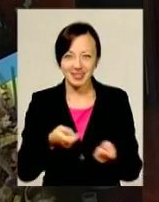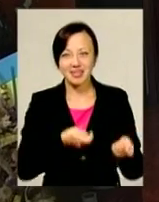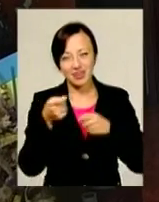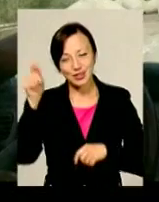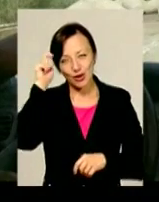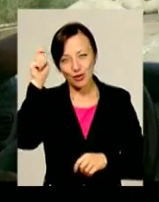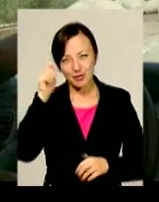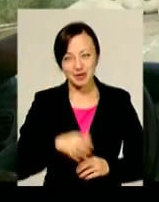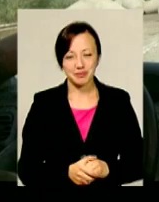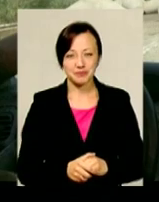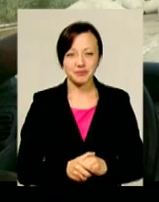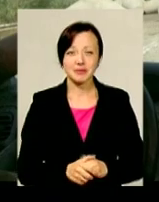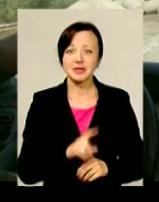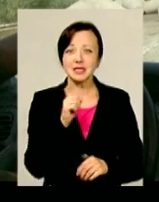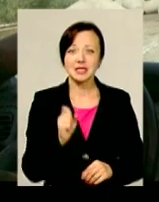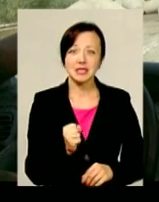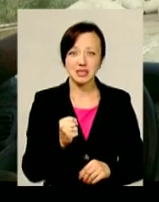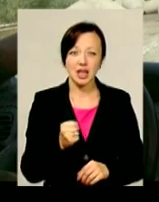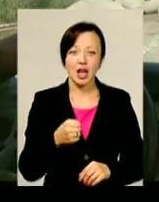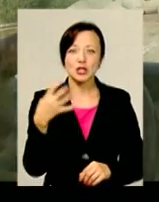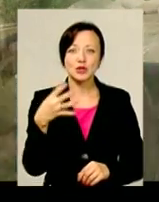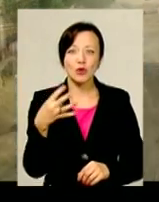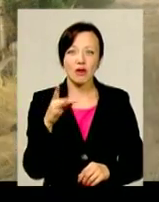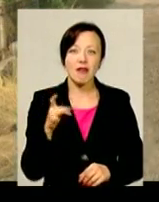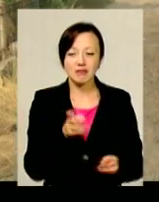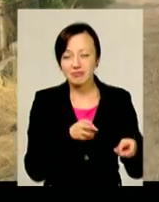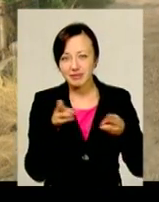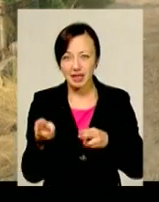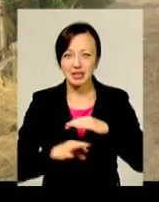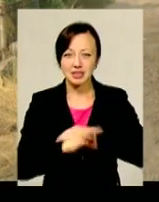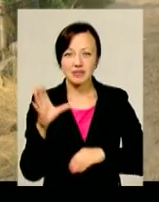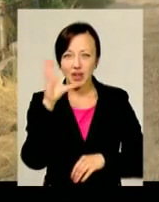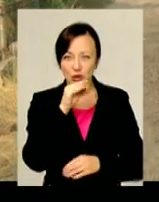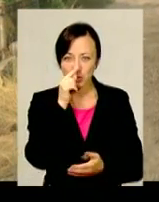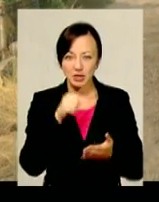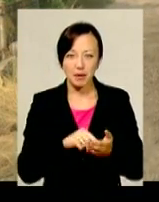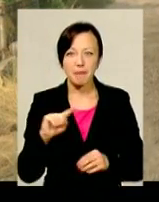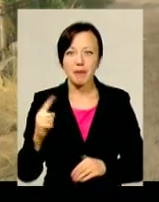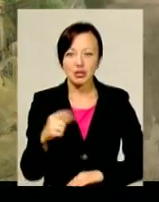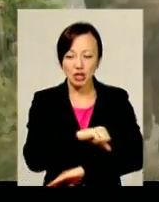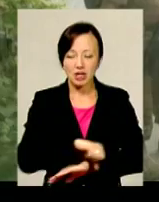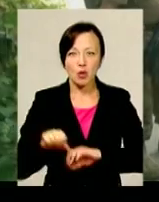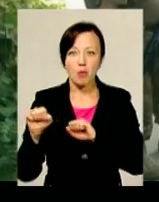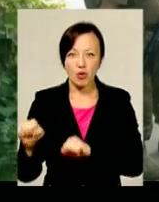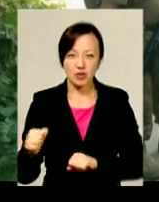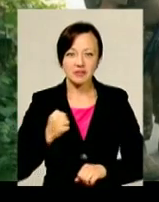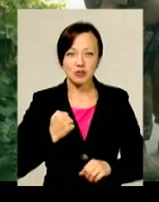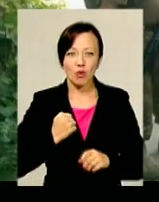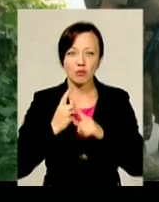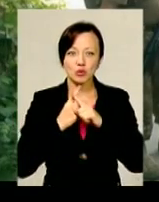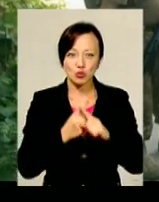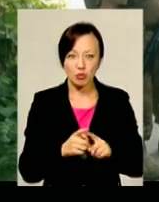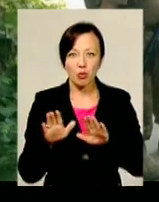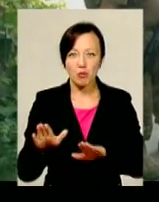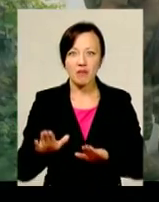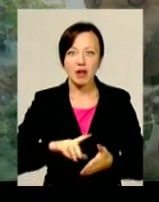хлопцям на передову. За майже 40 поїздок на схід вперше волонтерам вдалося потрапити на першу лінію оборони. Із військовим супроводом